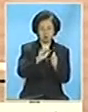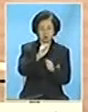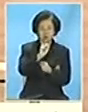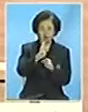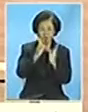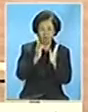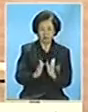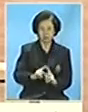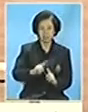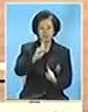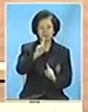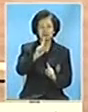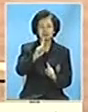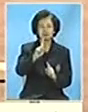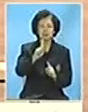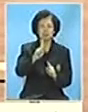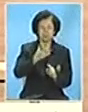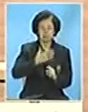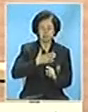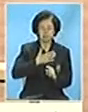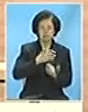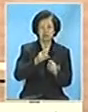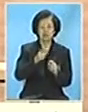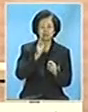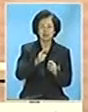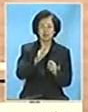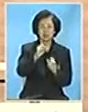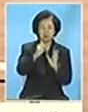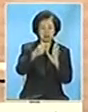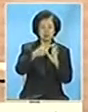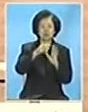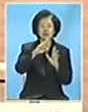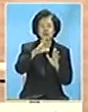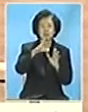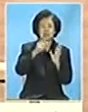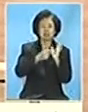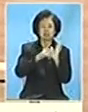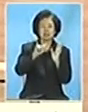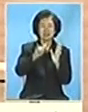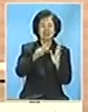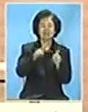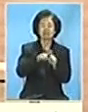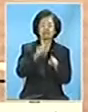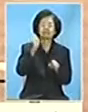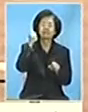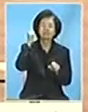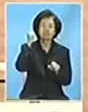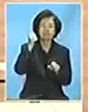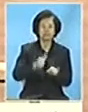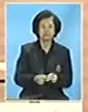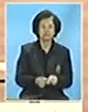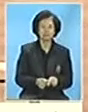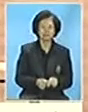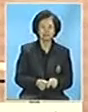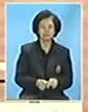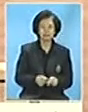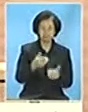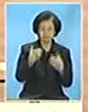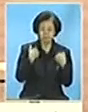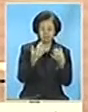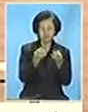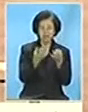งผมก็คือนายสุรชัยเลี้ยงบุญเลิศชัยคนเดิมเหมือนเดิมทุกประการครับเพราะฉะนั้นมีอะไรให้